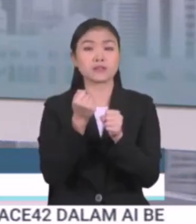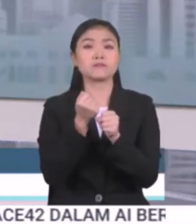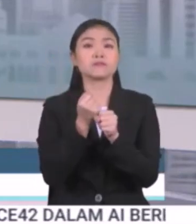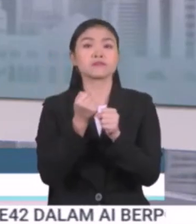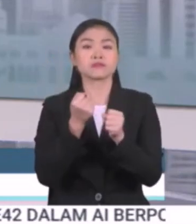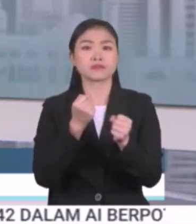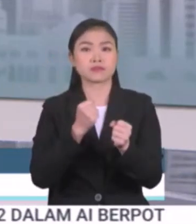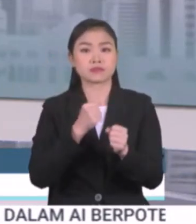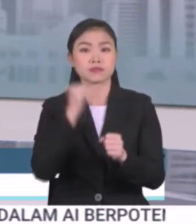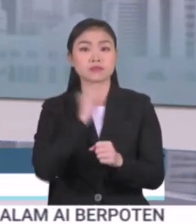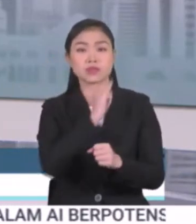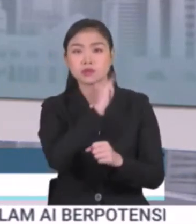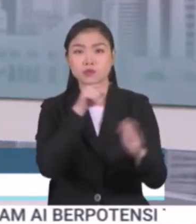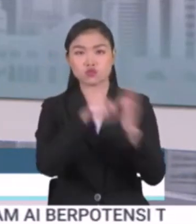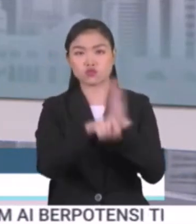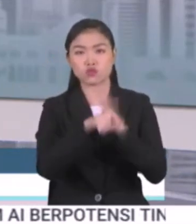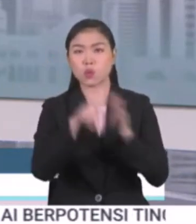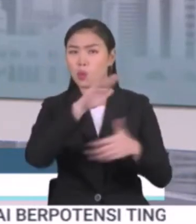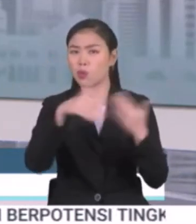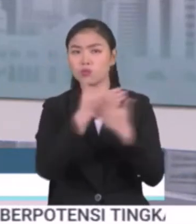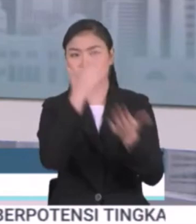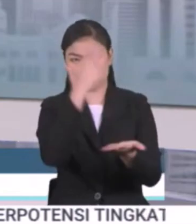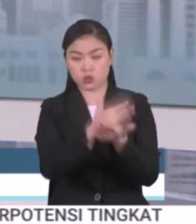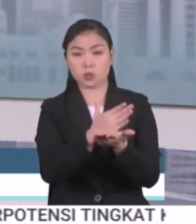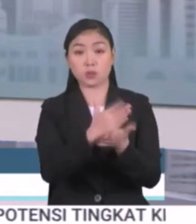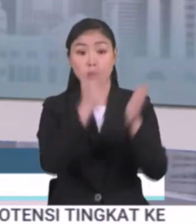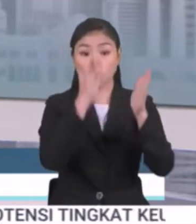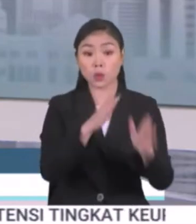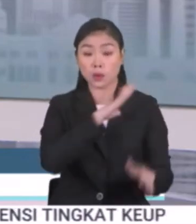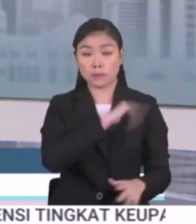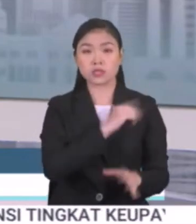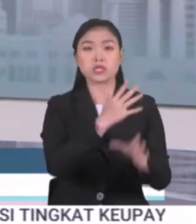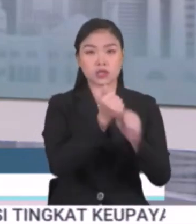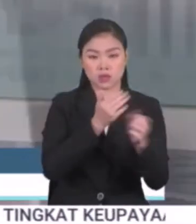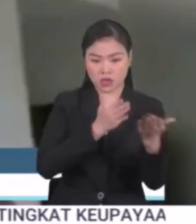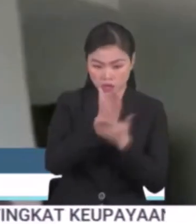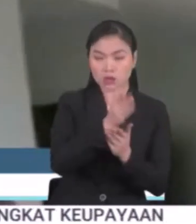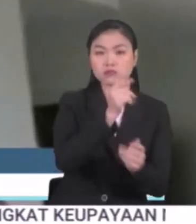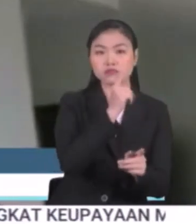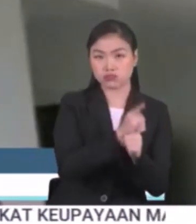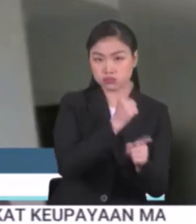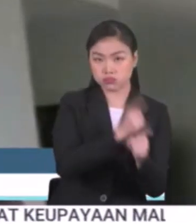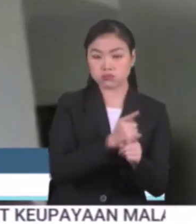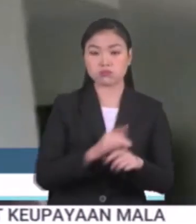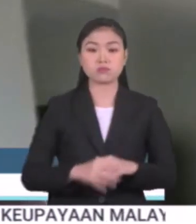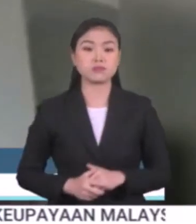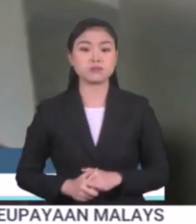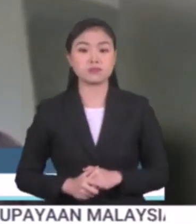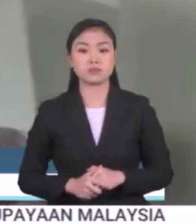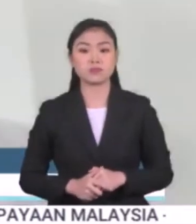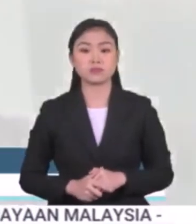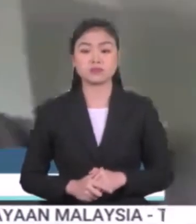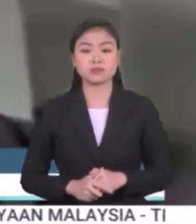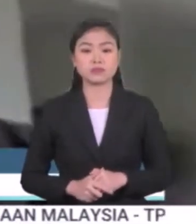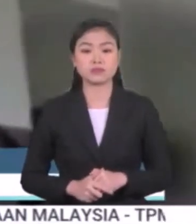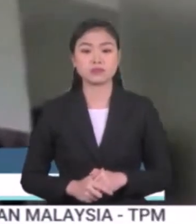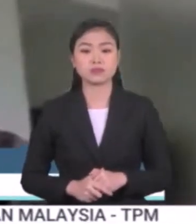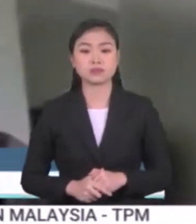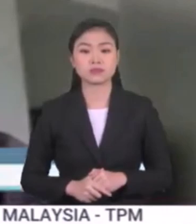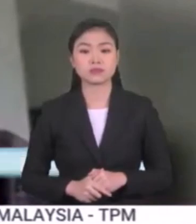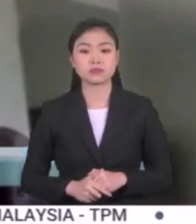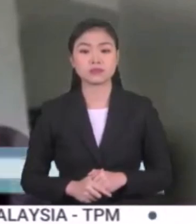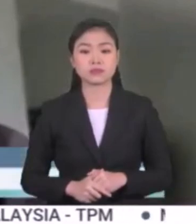warga Palestin mendapat hak yang sepatutnya. Dijatuhkan juga di mana-mana persidangan yang lain